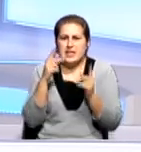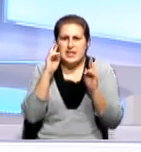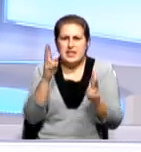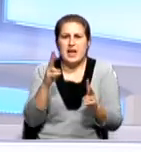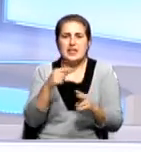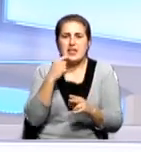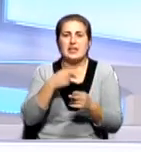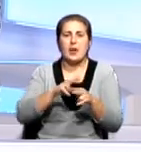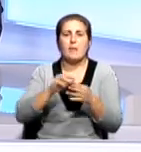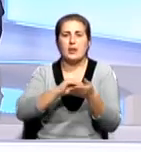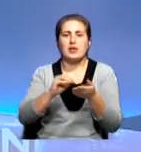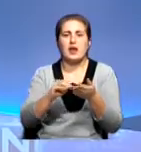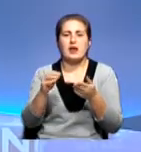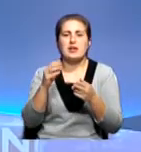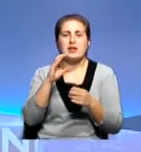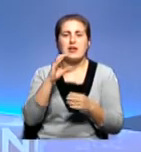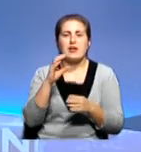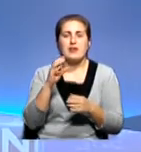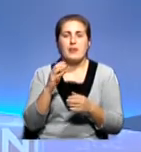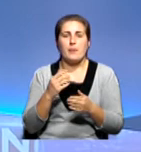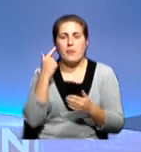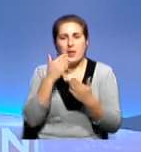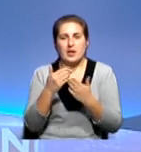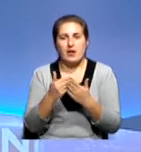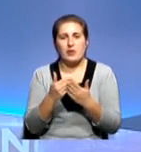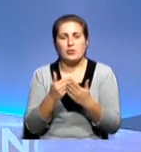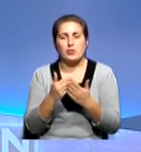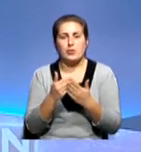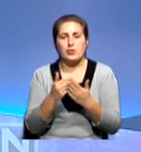колам солдатчик Я полагаю это да солдатик